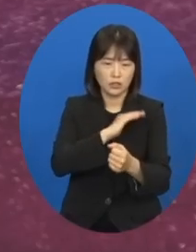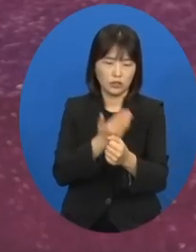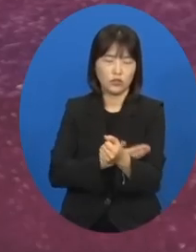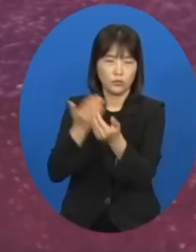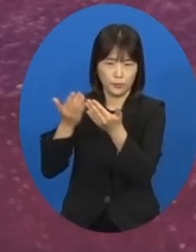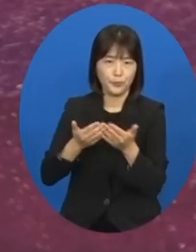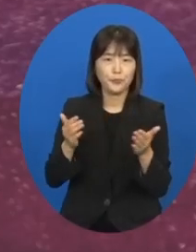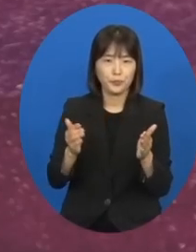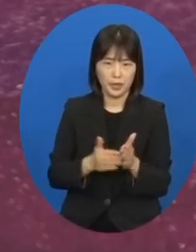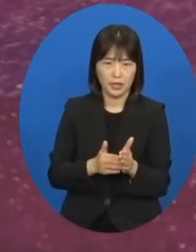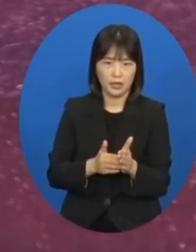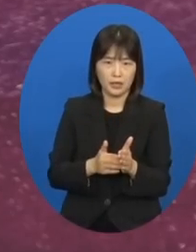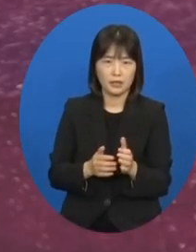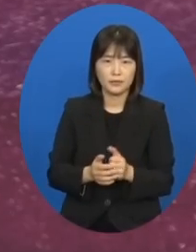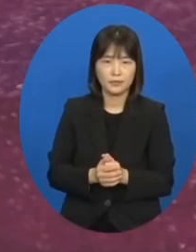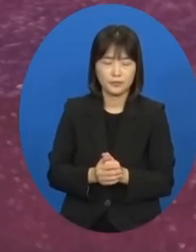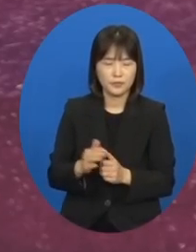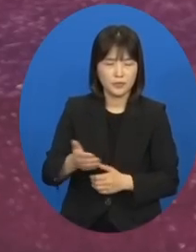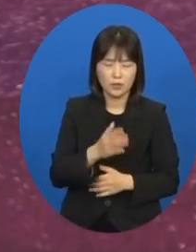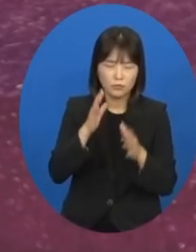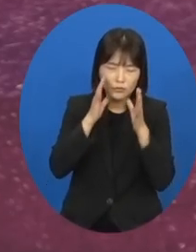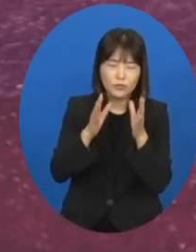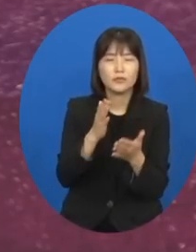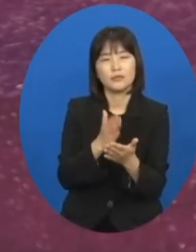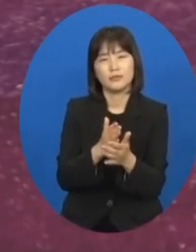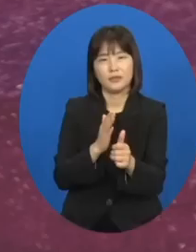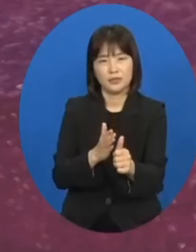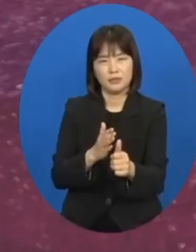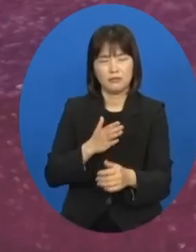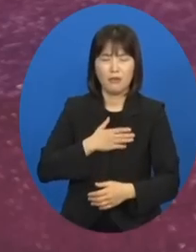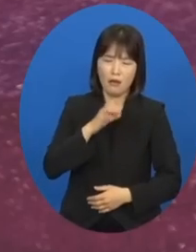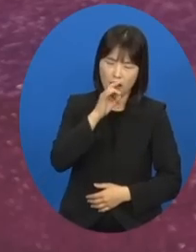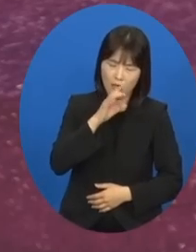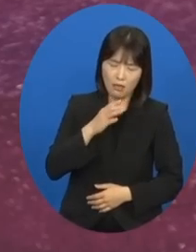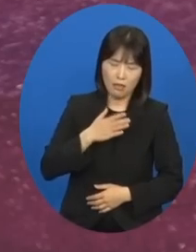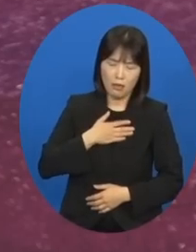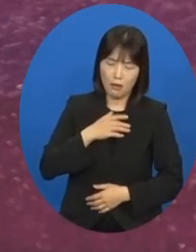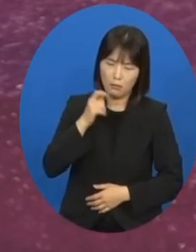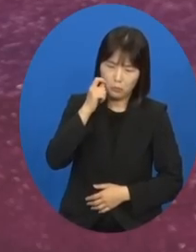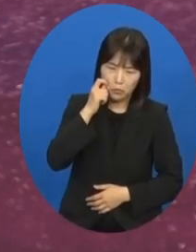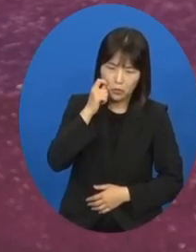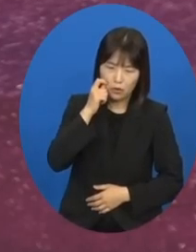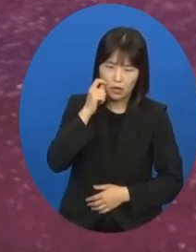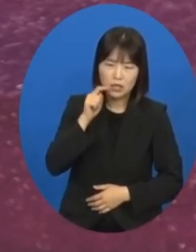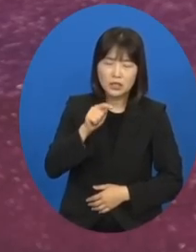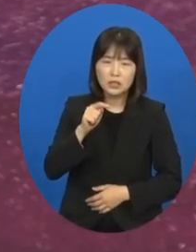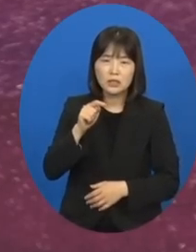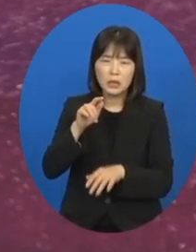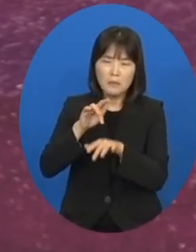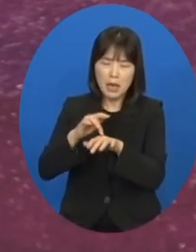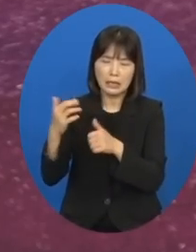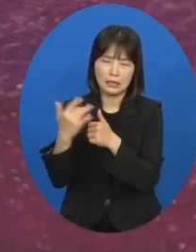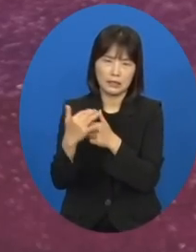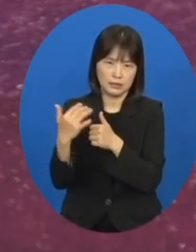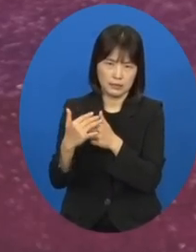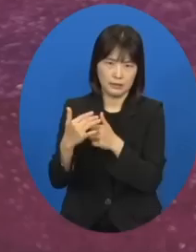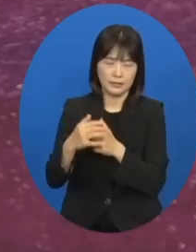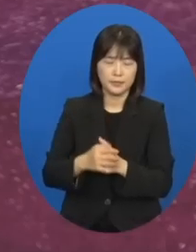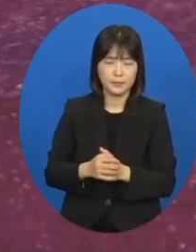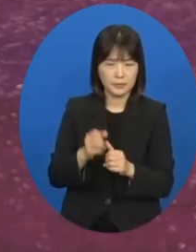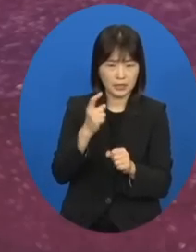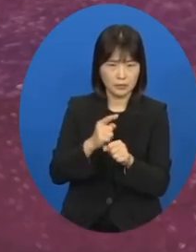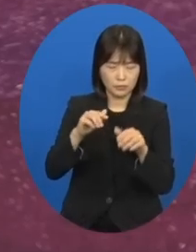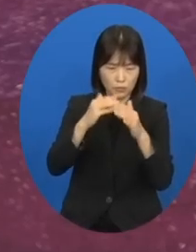여러분 속으시면 안 돼요 나는 안 돼 나는 못 살아내 여러분 그게 마귀가하는 짓입니다 이미 모든